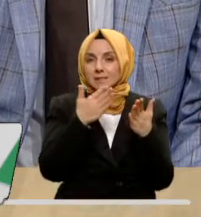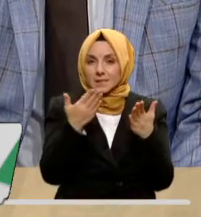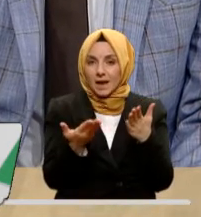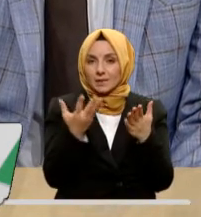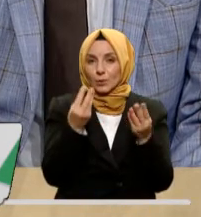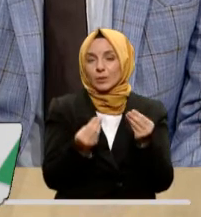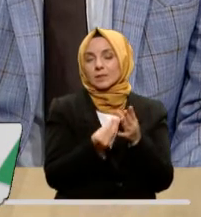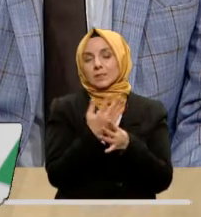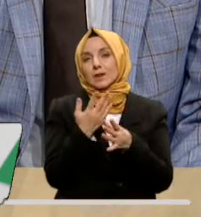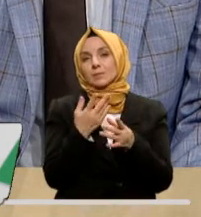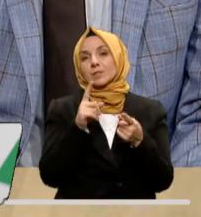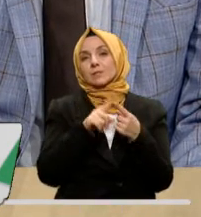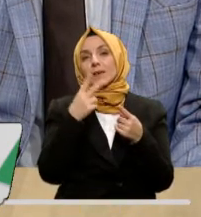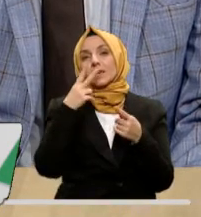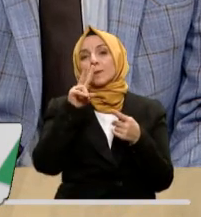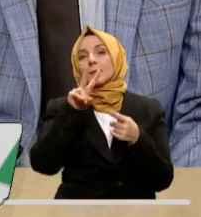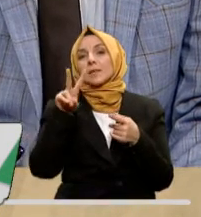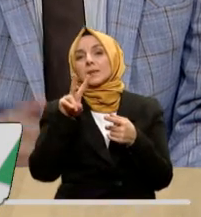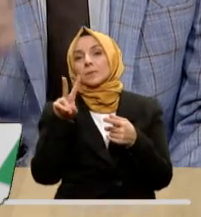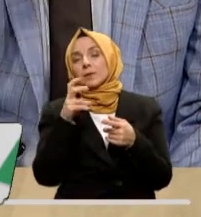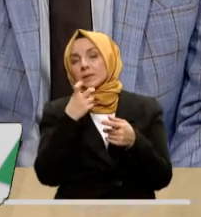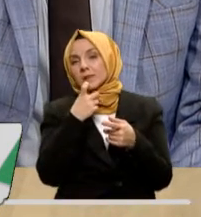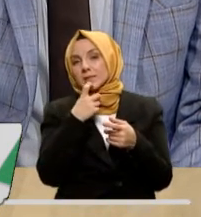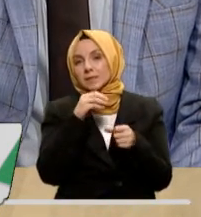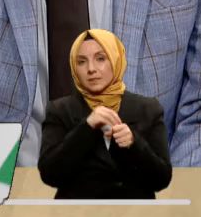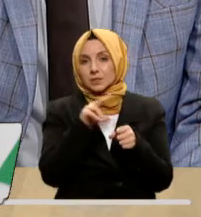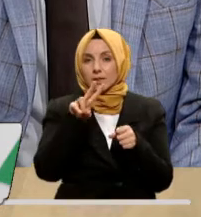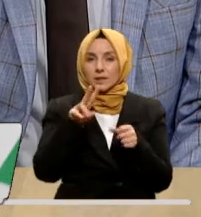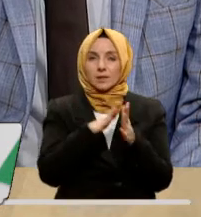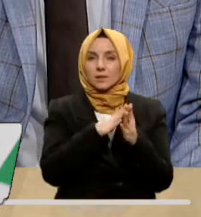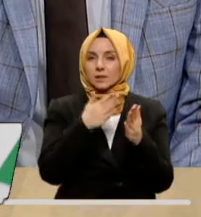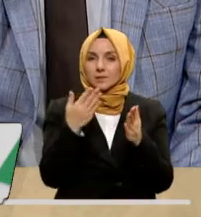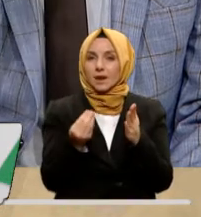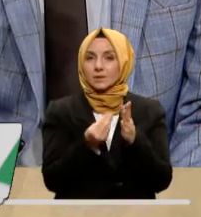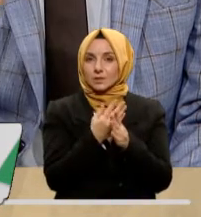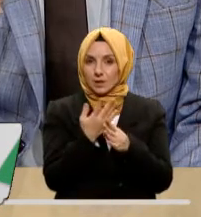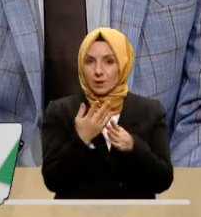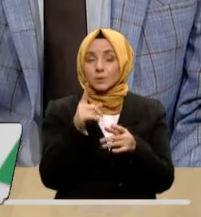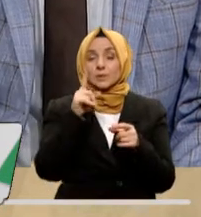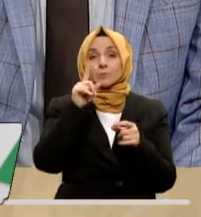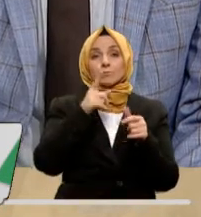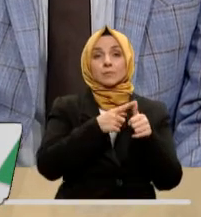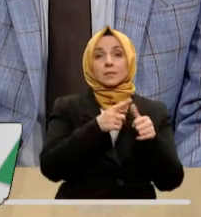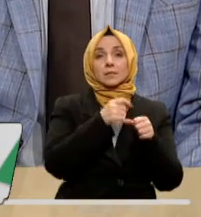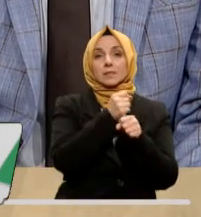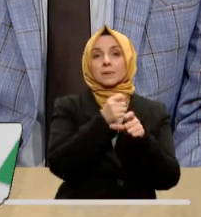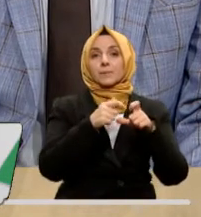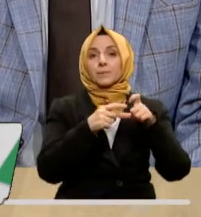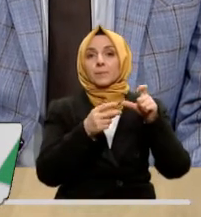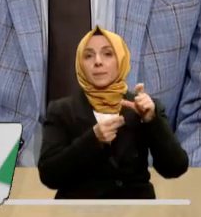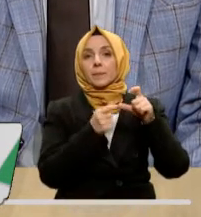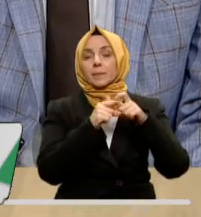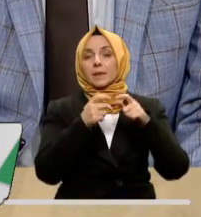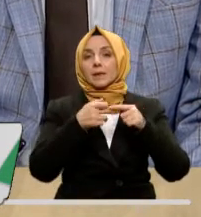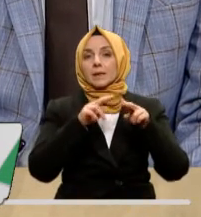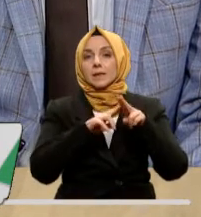ve en son 2020 yılında iki tane dergi Bunlar geçerken dergisi tamamen gençlerimize hitap